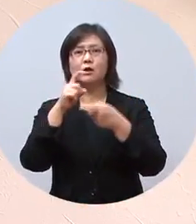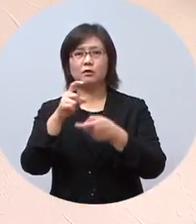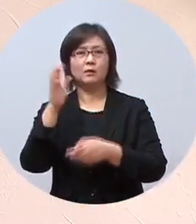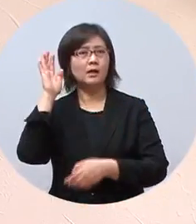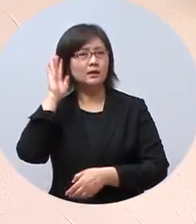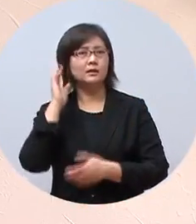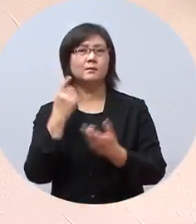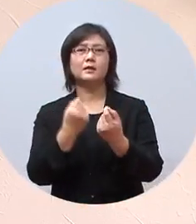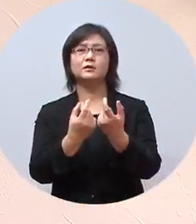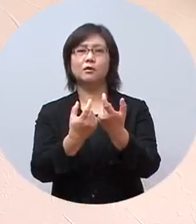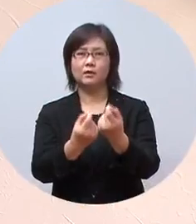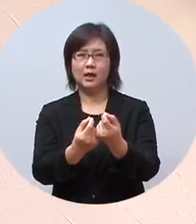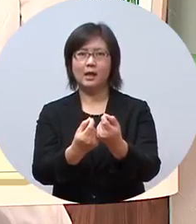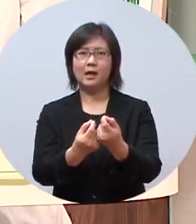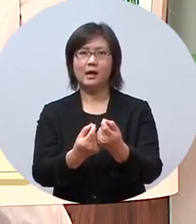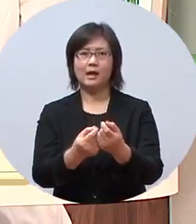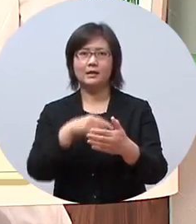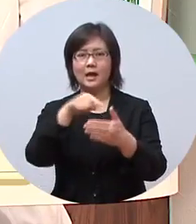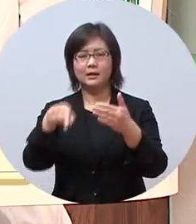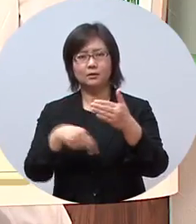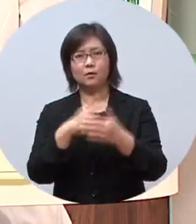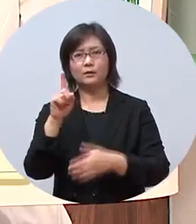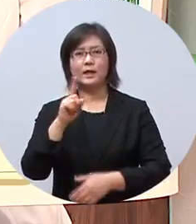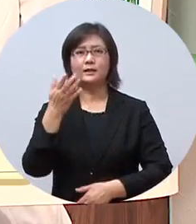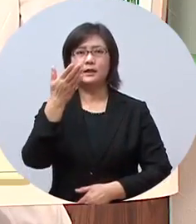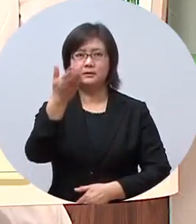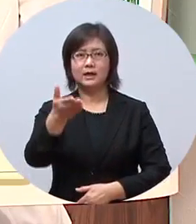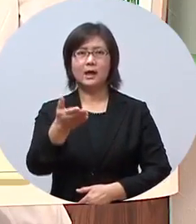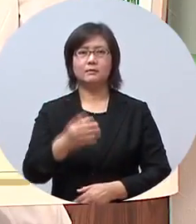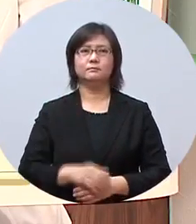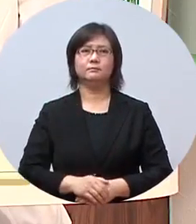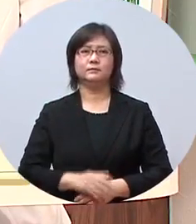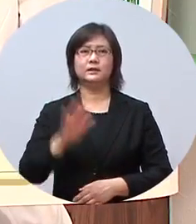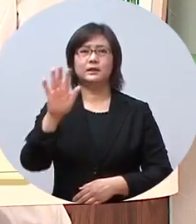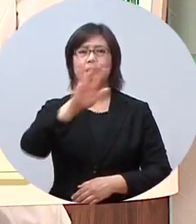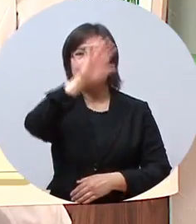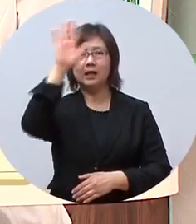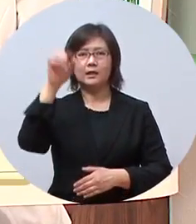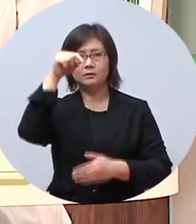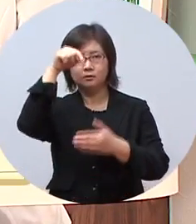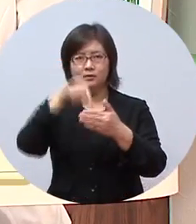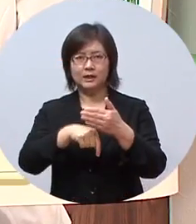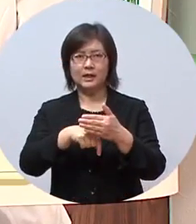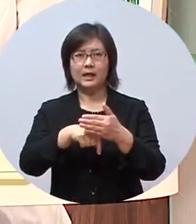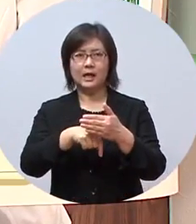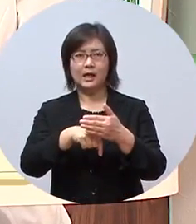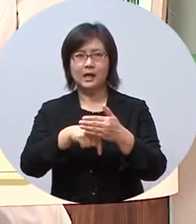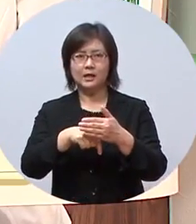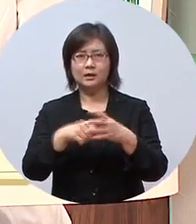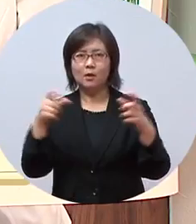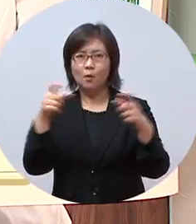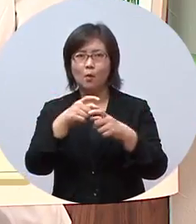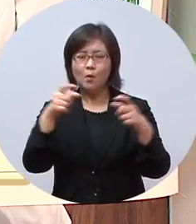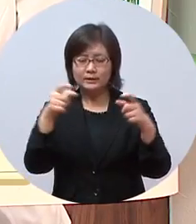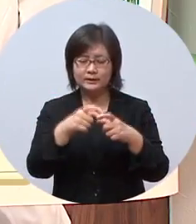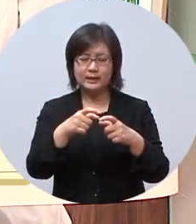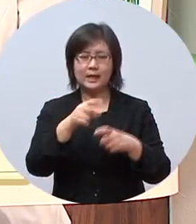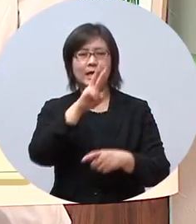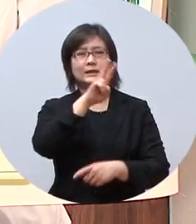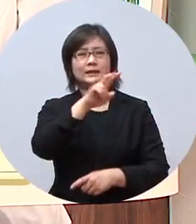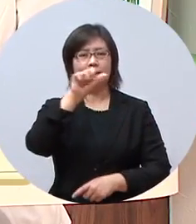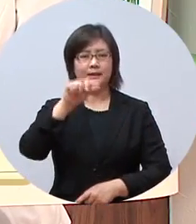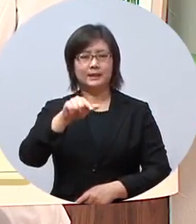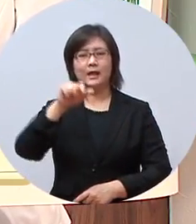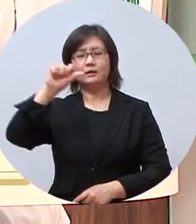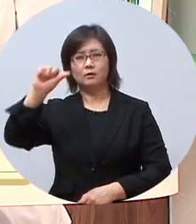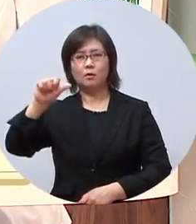これはどういったものなんでしょうか。 大気中に浮遊する粒子のうち、大きさが直径 2.5 マイクロメートル